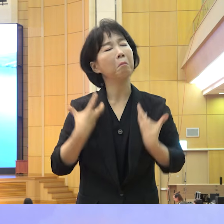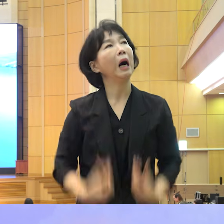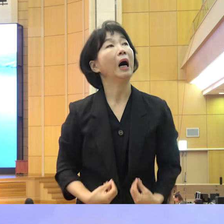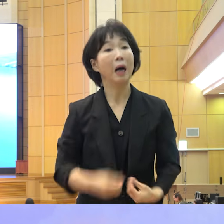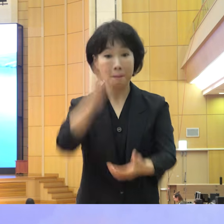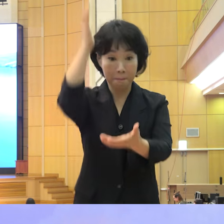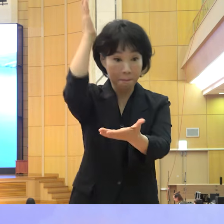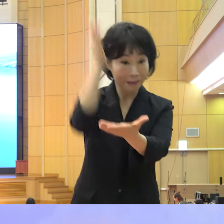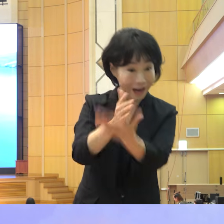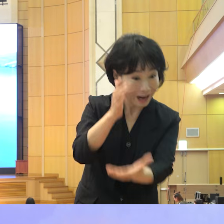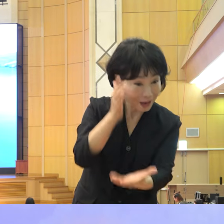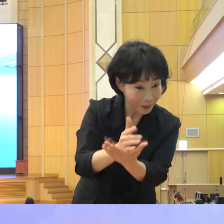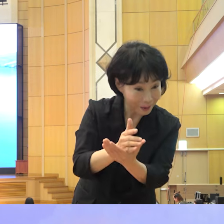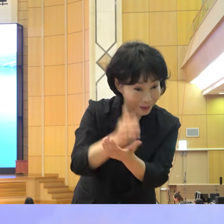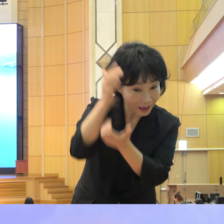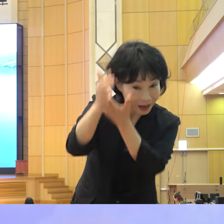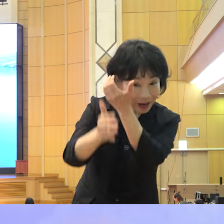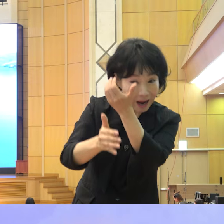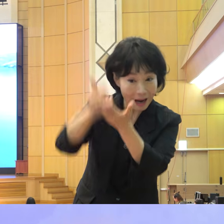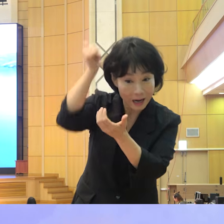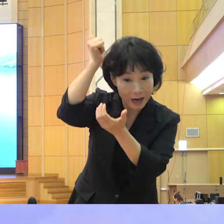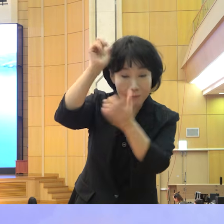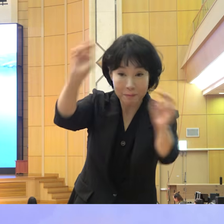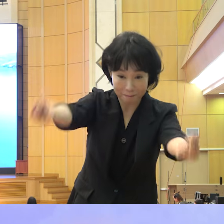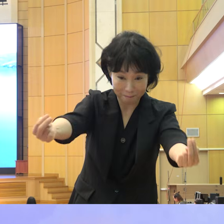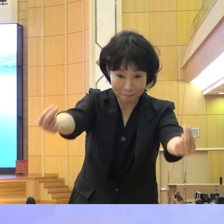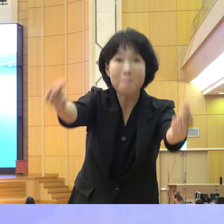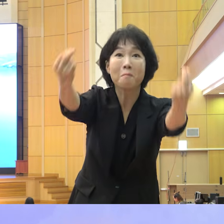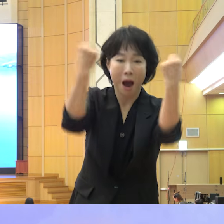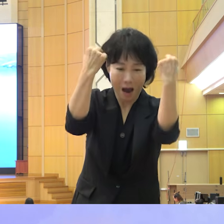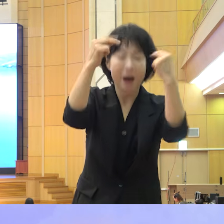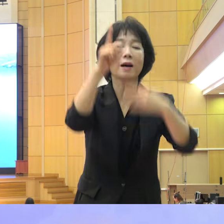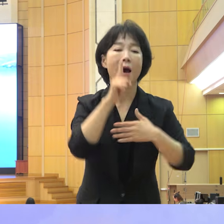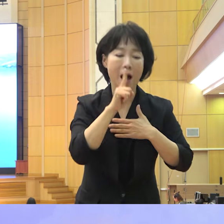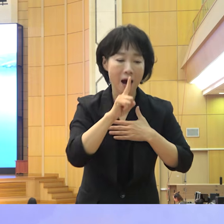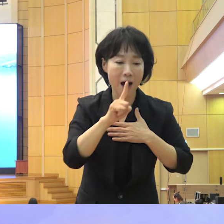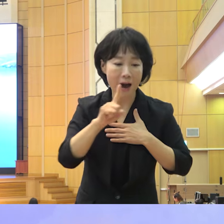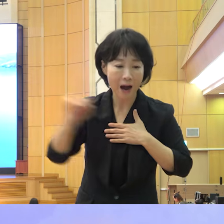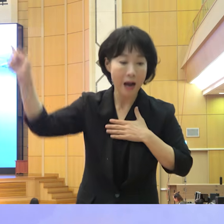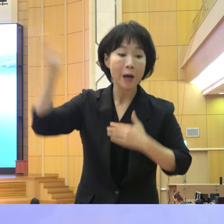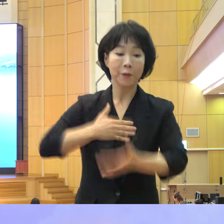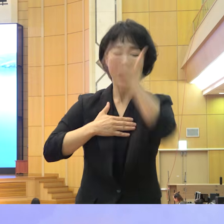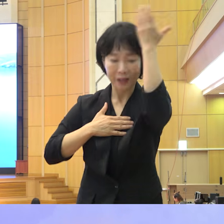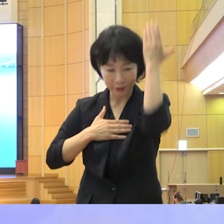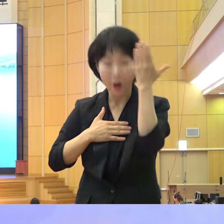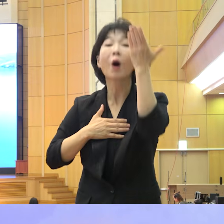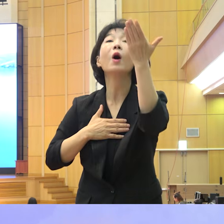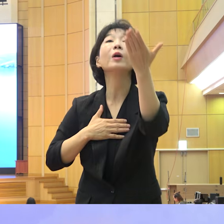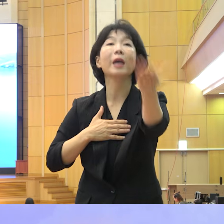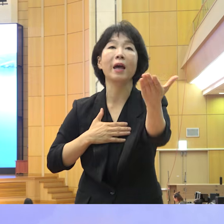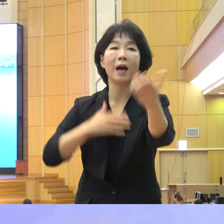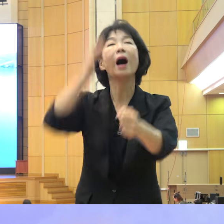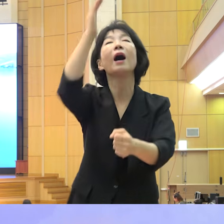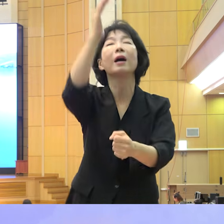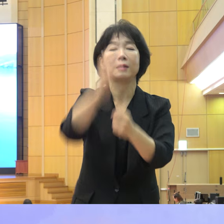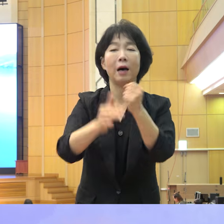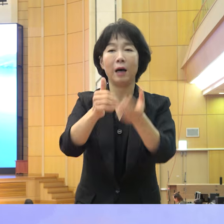실망치 말고 나를 보아라 나는